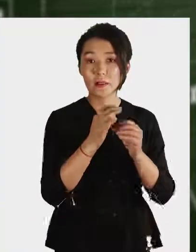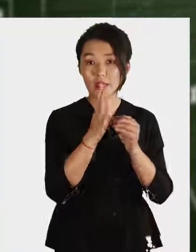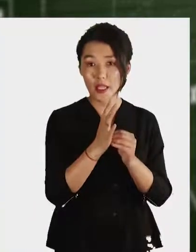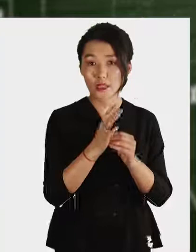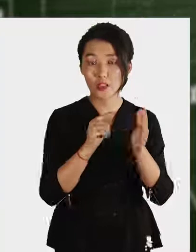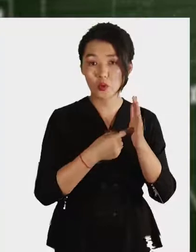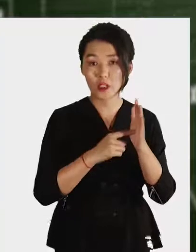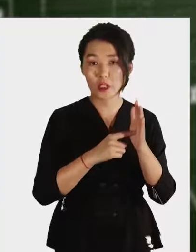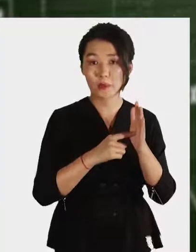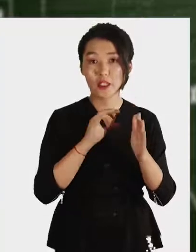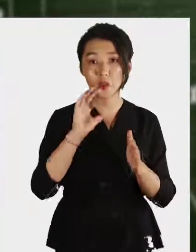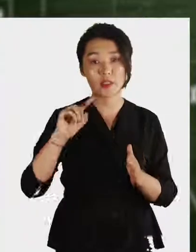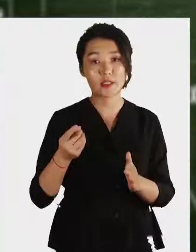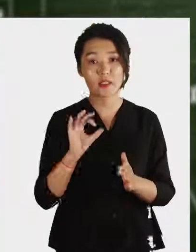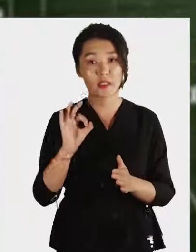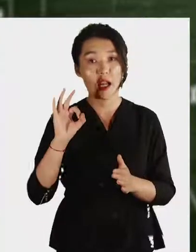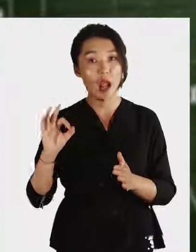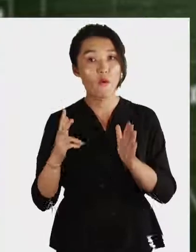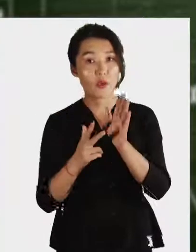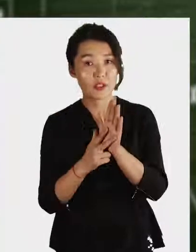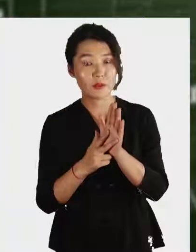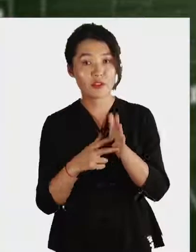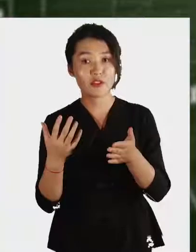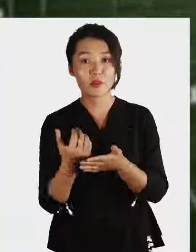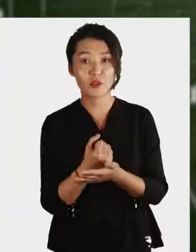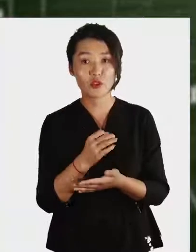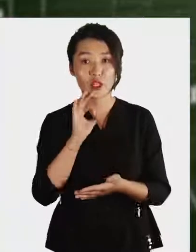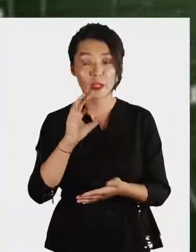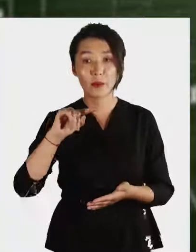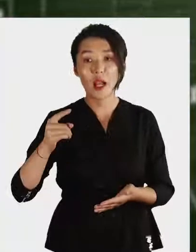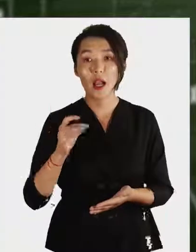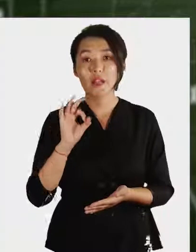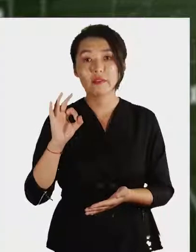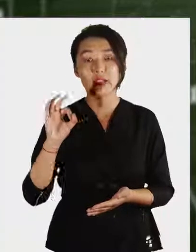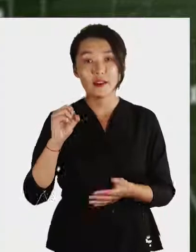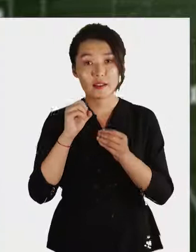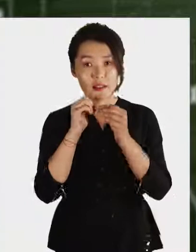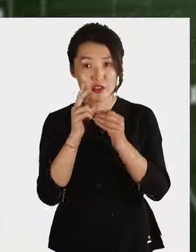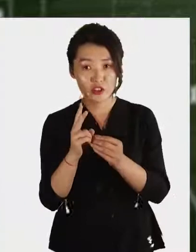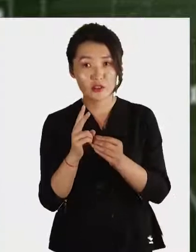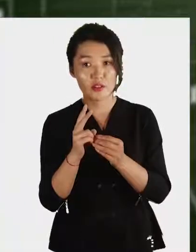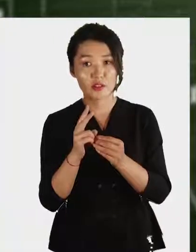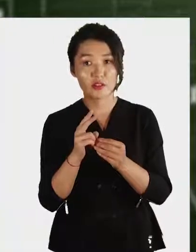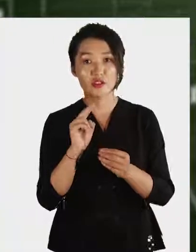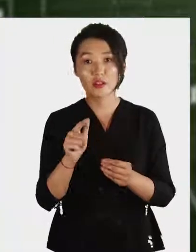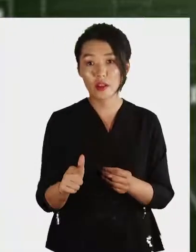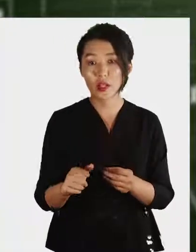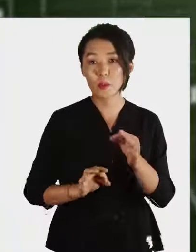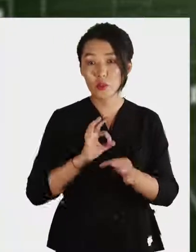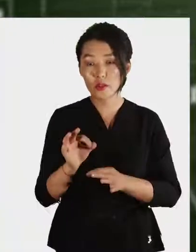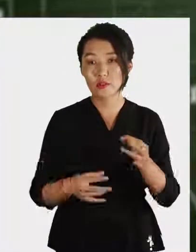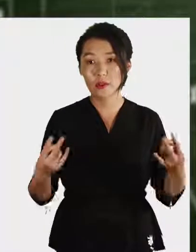действием 0,15 умножаем на 0,8 тысячных, получаем 12 десятитысячных